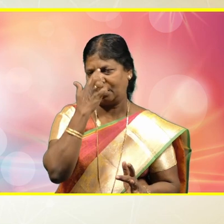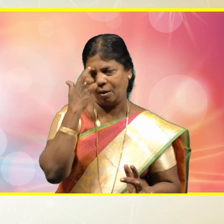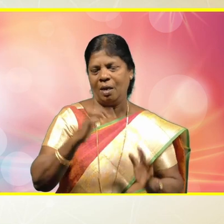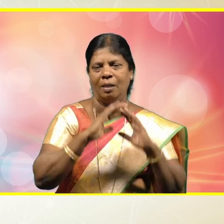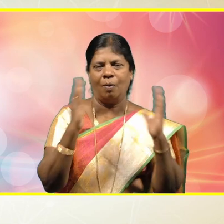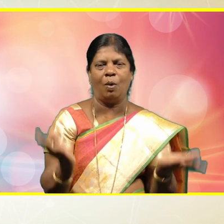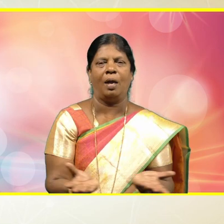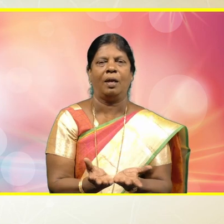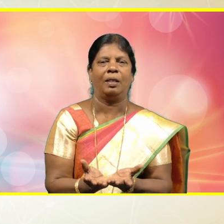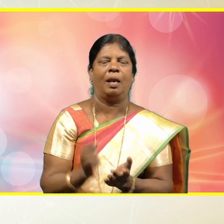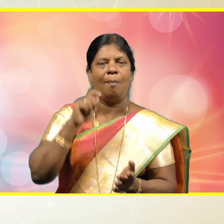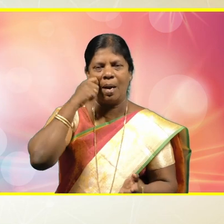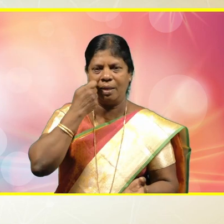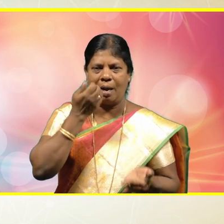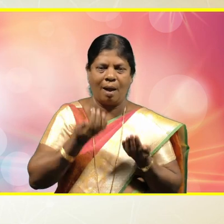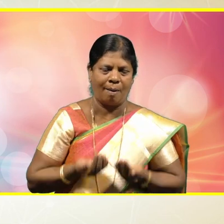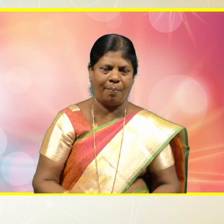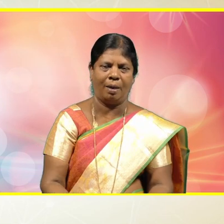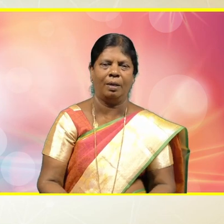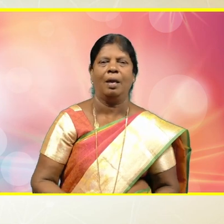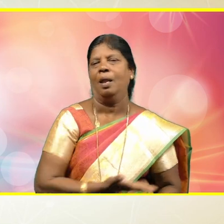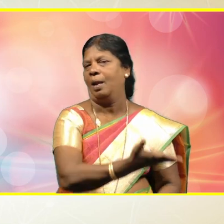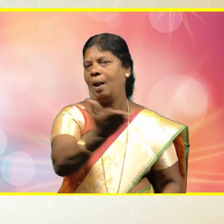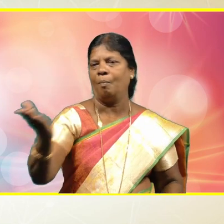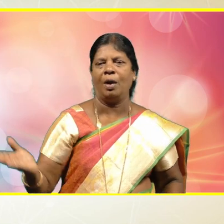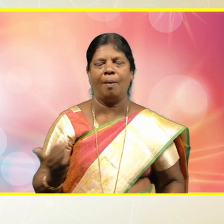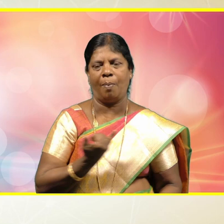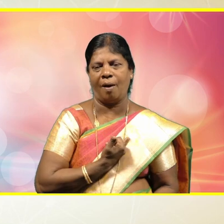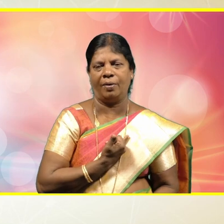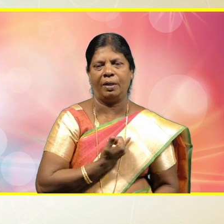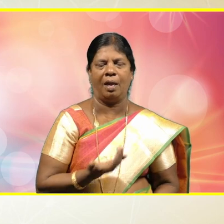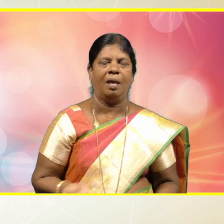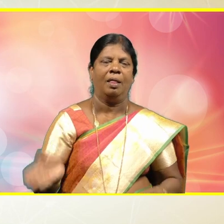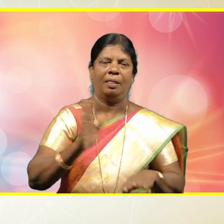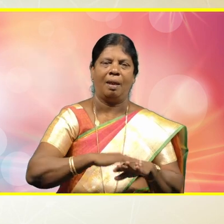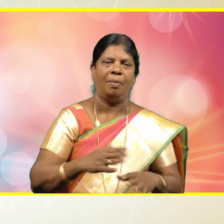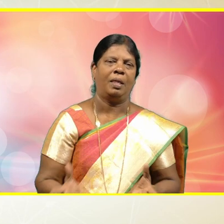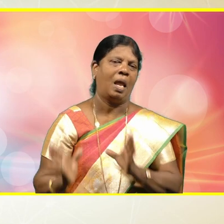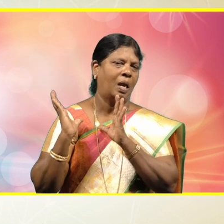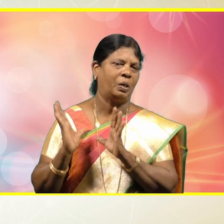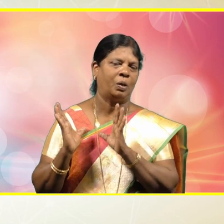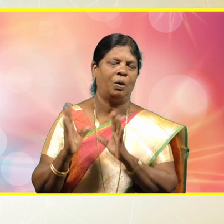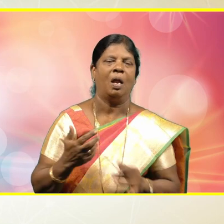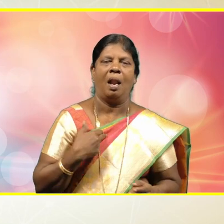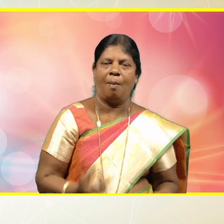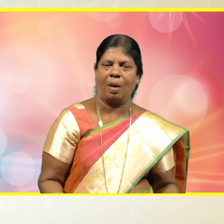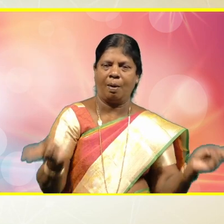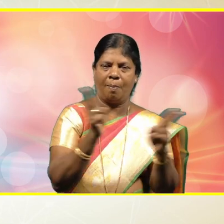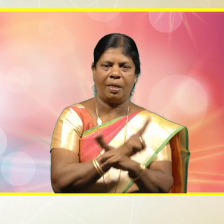உலகில் மனிதனாய் வந்து நம்முடைய பாவத்தை தன் மீது ஏற்றுக்கொண்டு நமக்கு